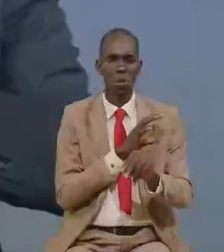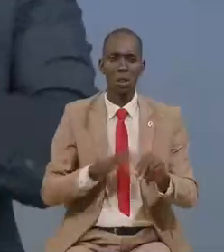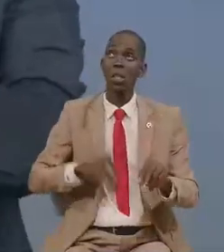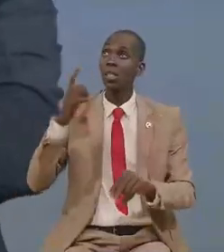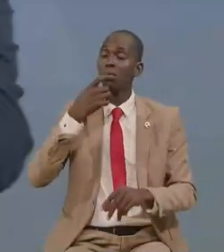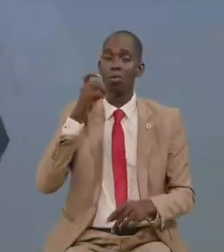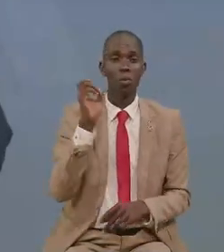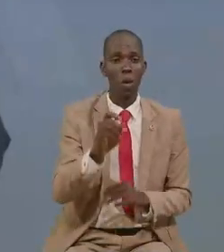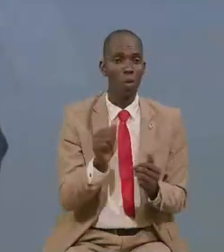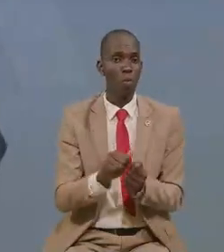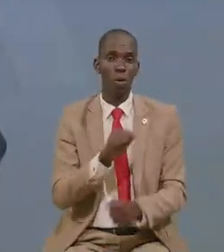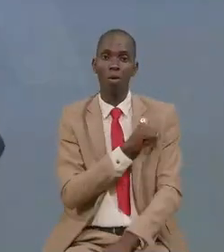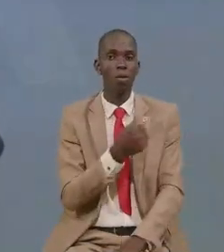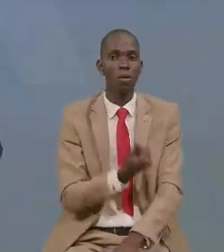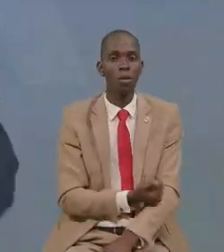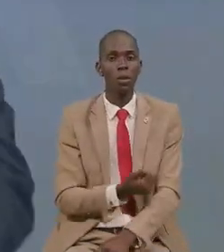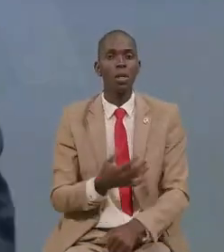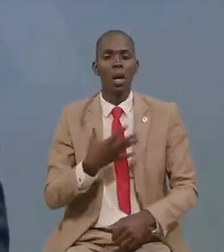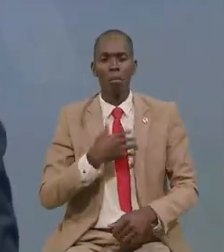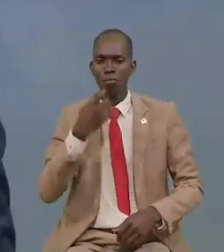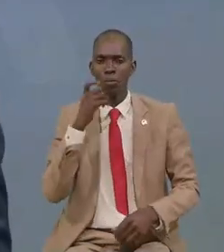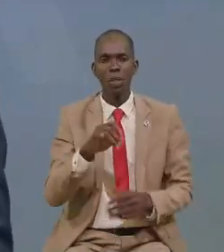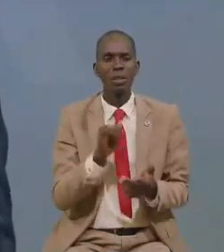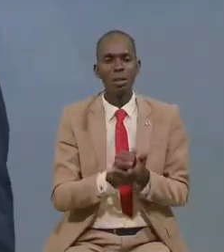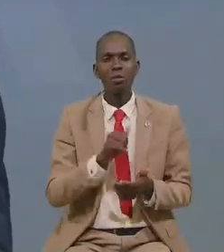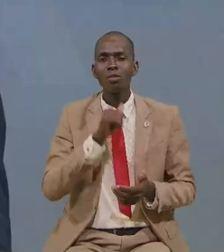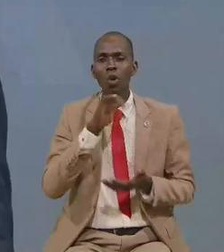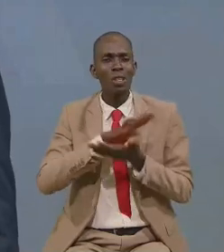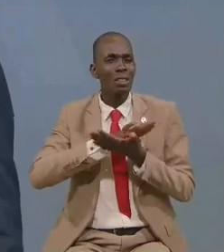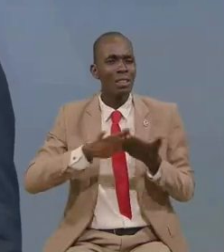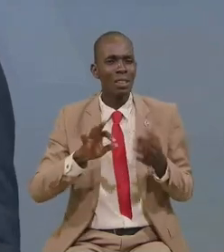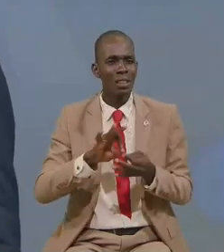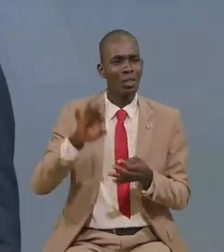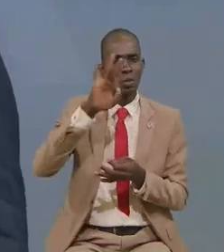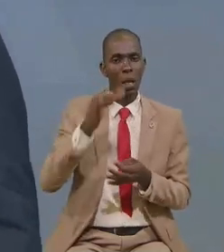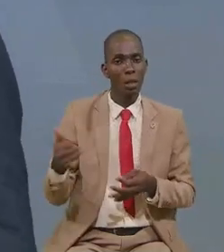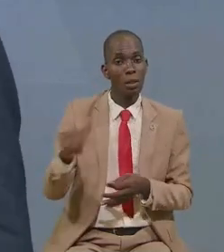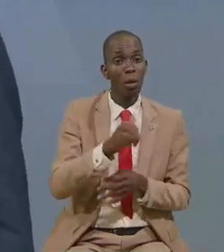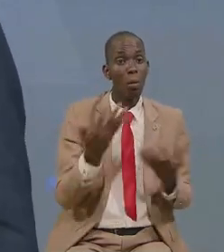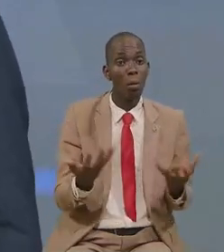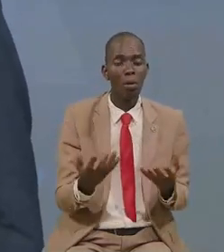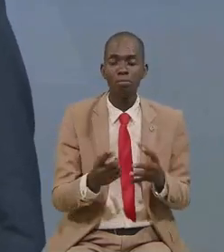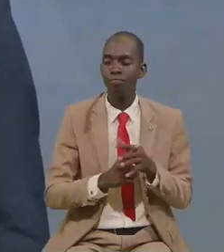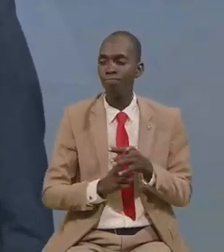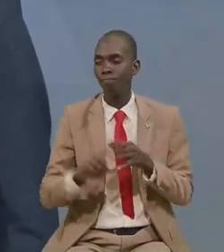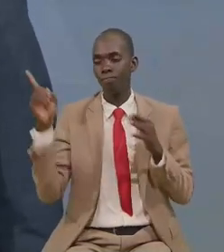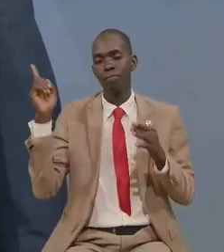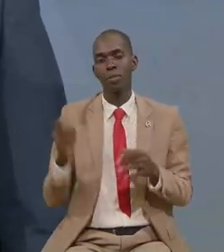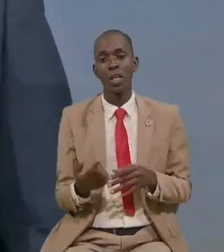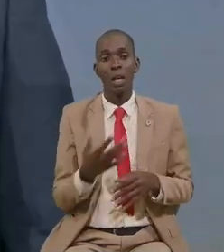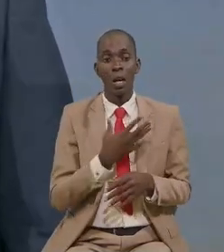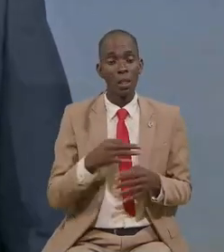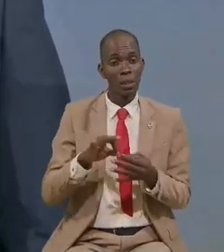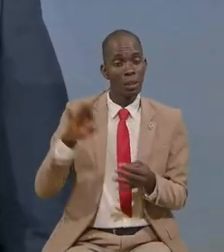et puissance aux esprits impurs et ils sortent. Et ils